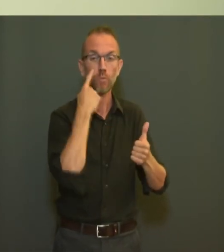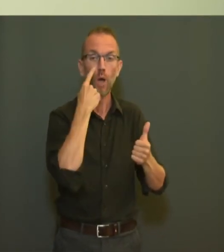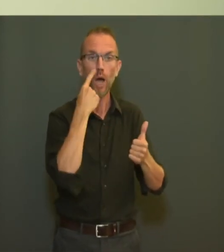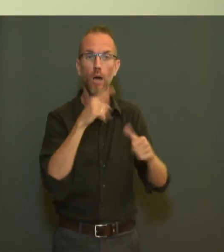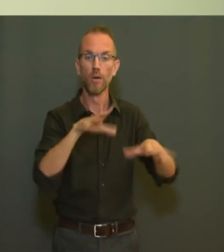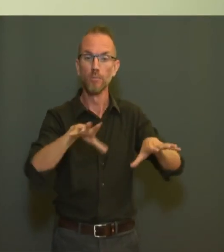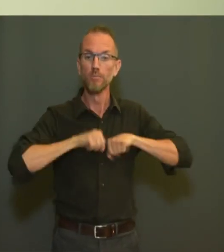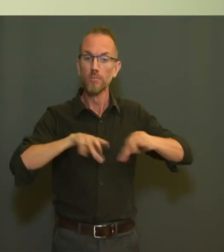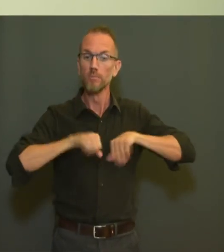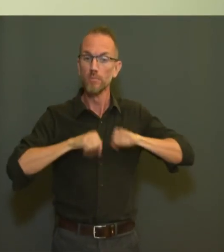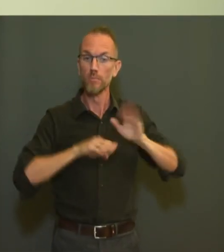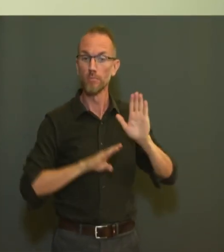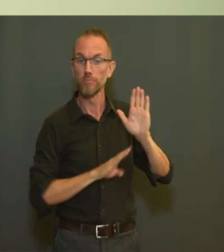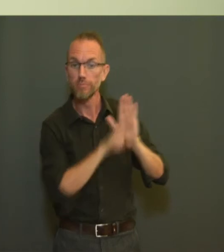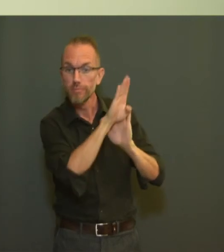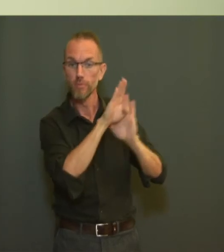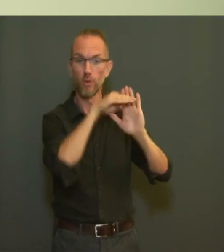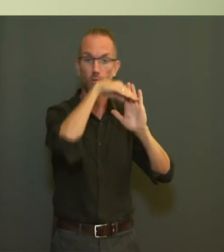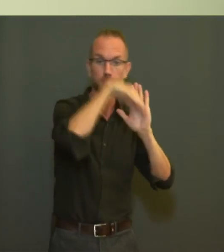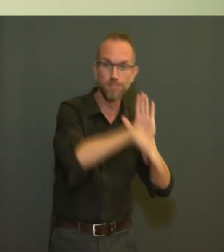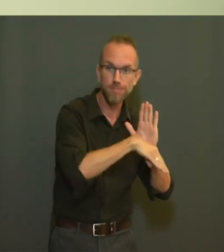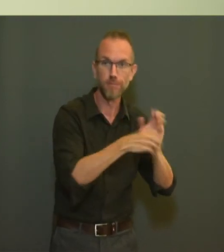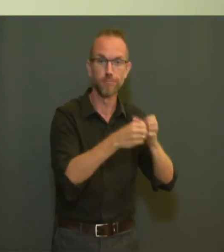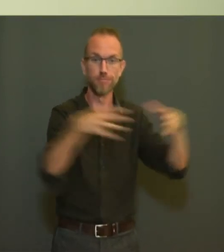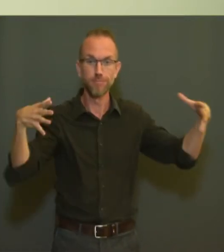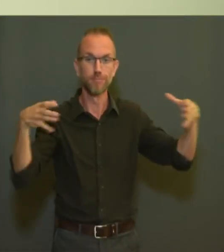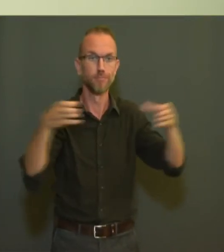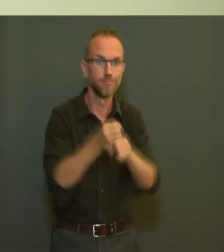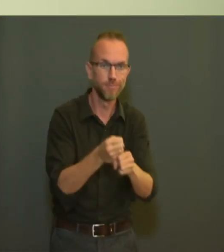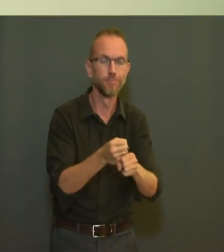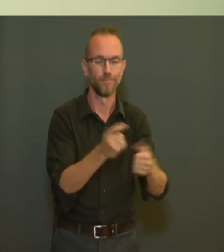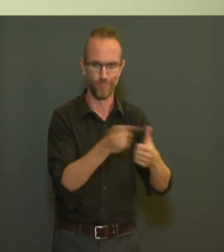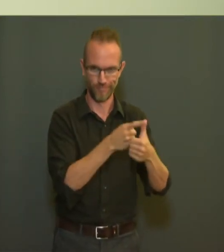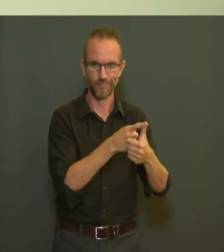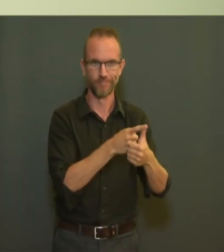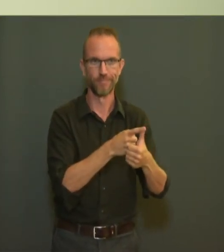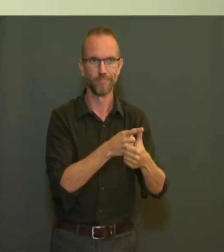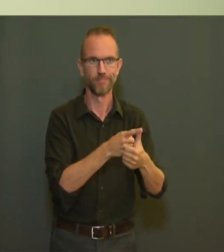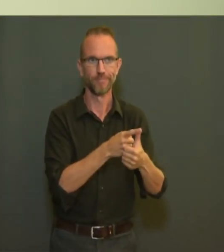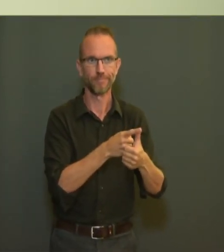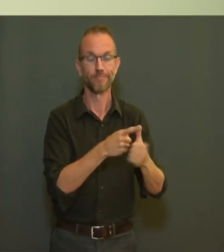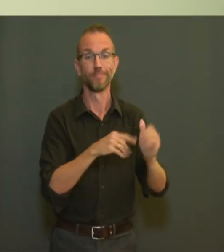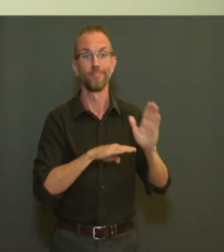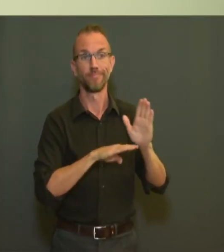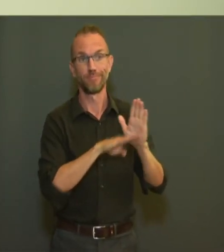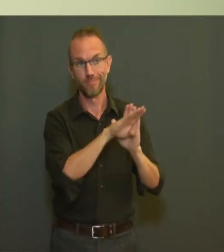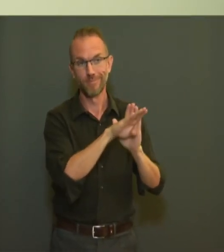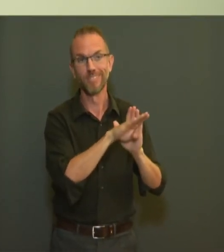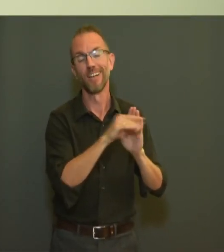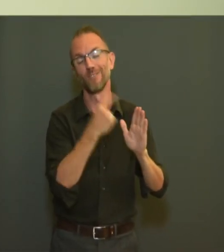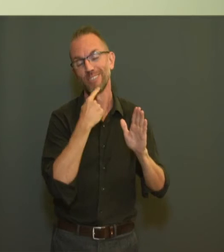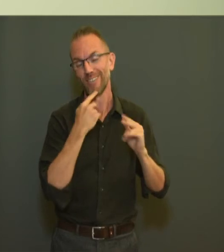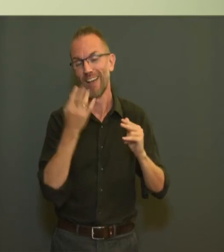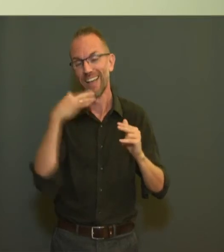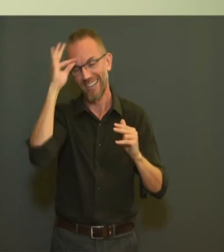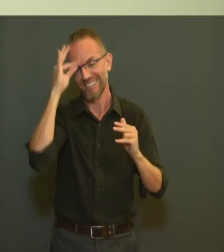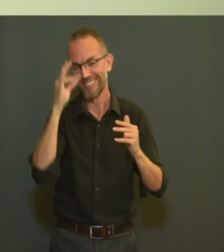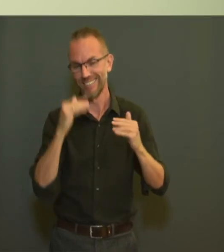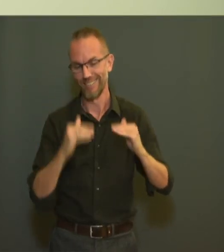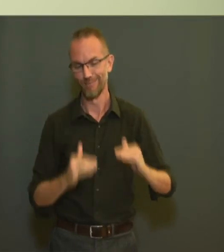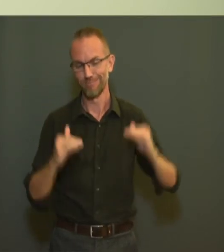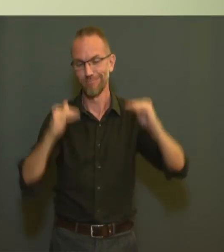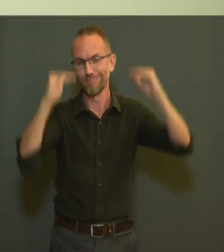présents. Et en fonction de l'augmentation du nombre de cas, on devine qu'effectivement le niveau de risque va être